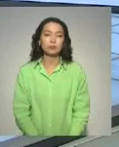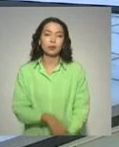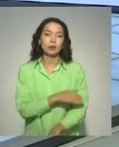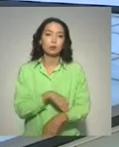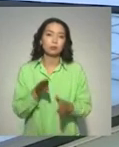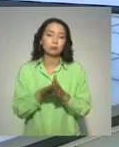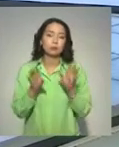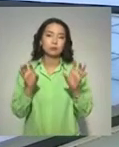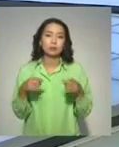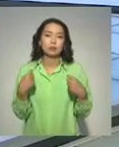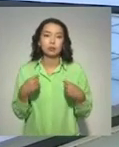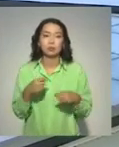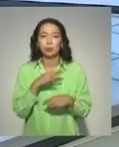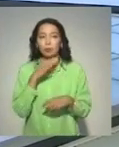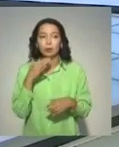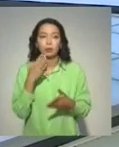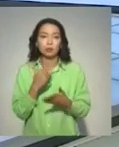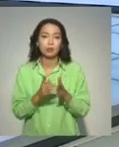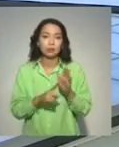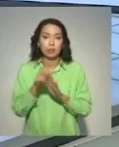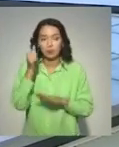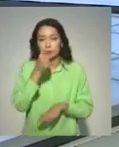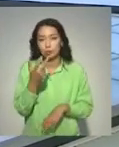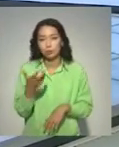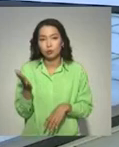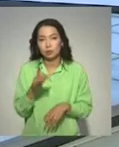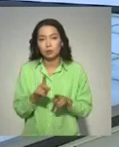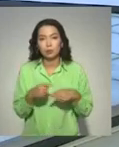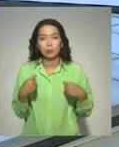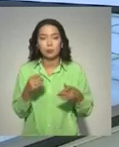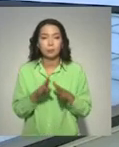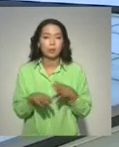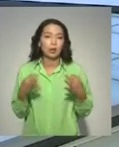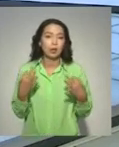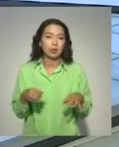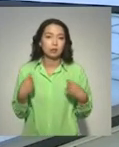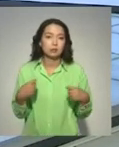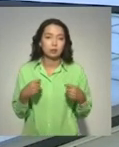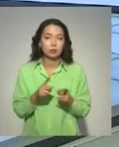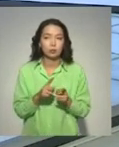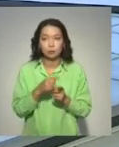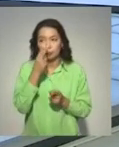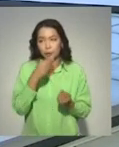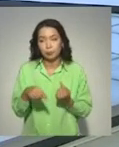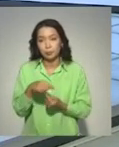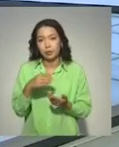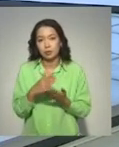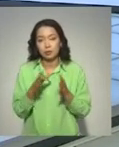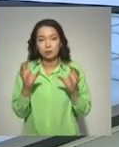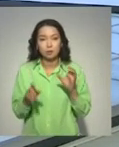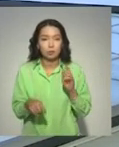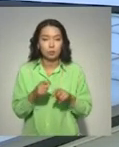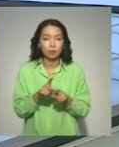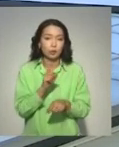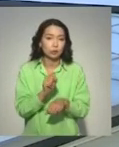Көшедегі заңсыз сауда тиылмай тұр. Жыл басынан бері 300-ден аса саудагер рұқсатсыз жерде кәсібін дөңгелеткен. Бұл заң бұзушылыққа тоқтам